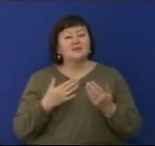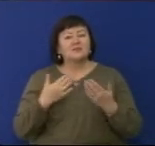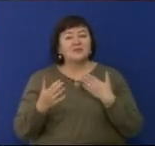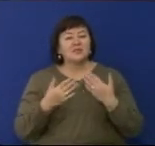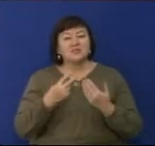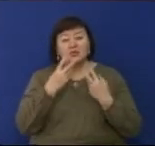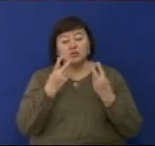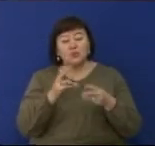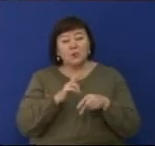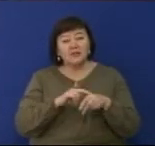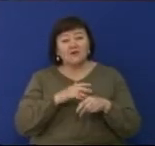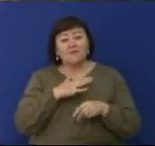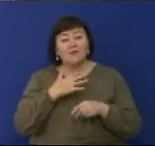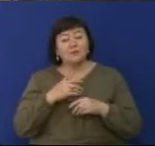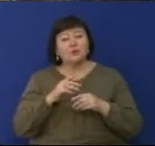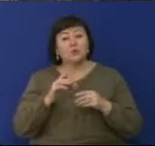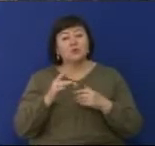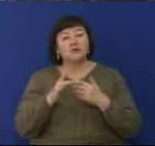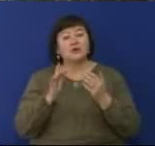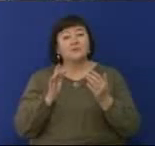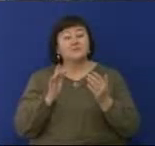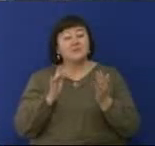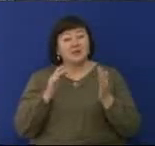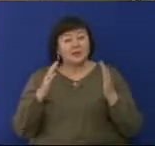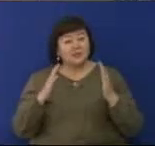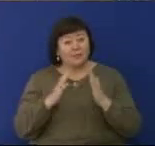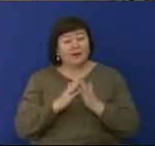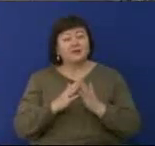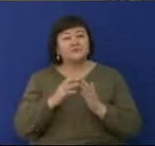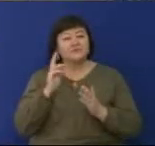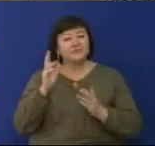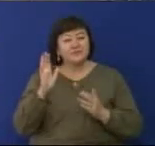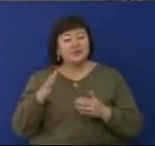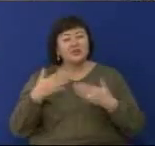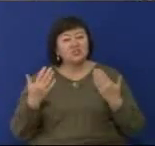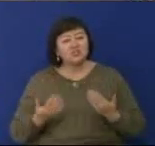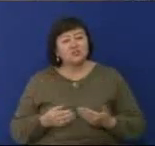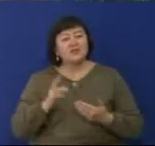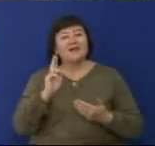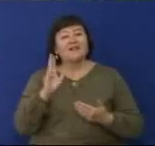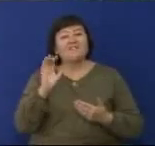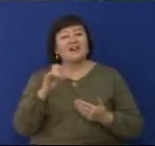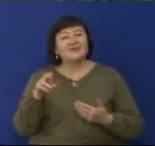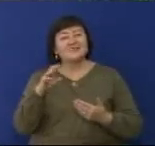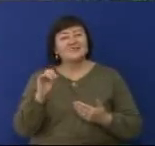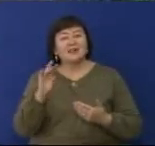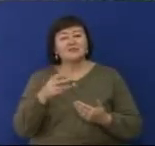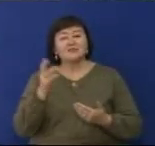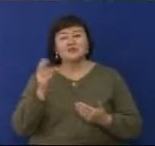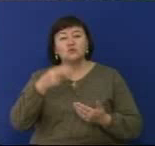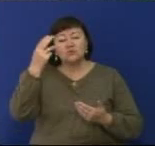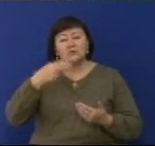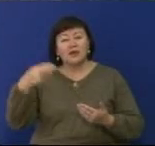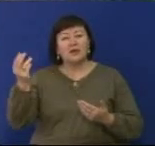на то что во многих домах проживают квартиранты и связи с этим полицейским надо почаще проверять на регистрацию граждан по месту